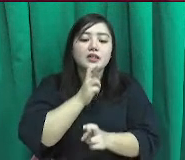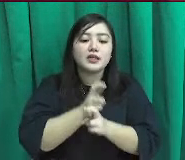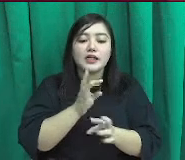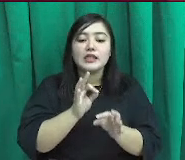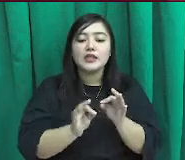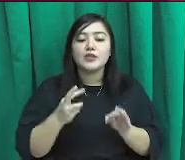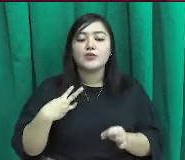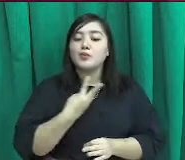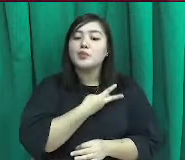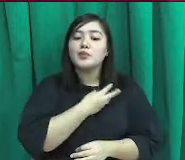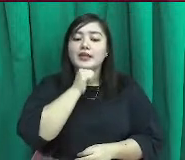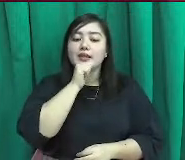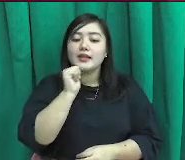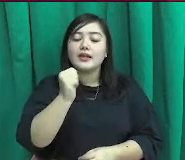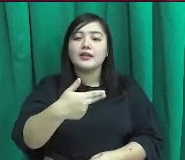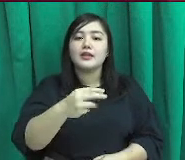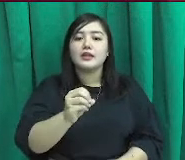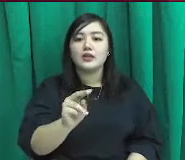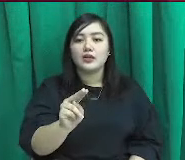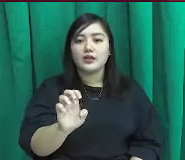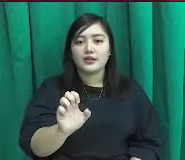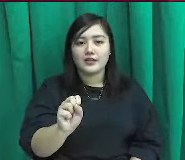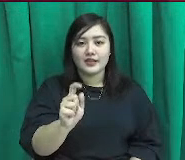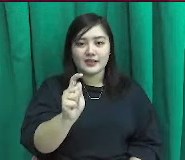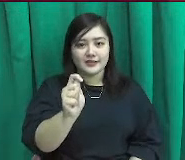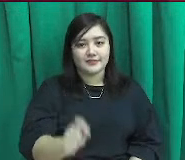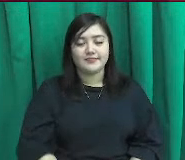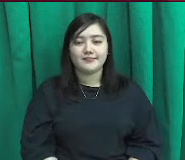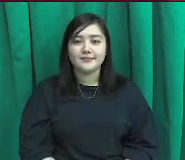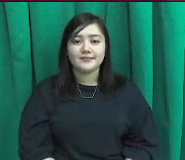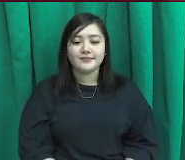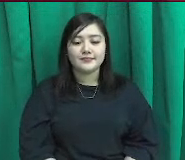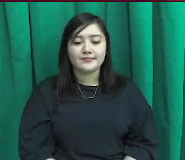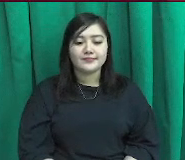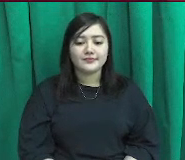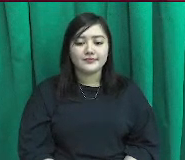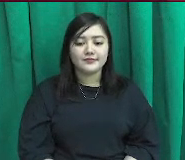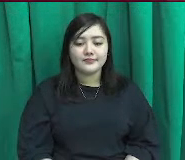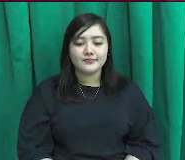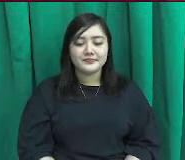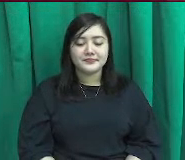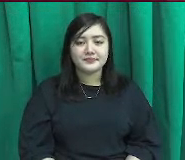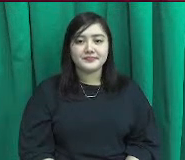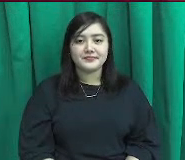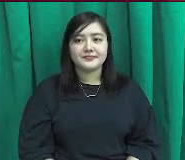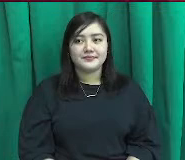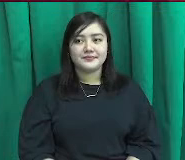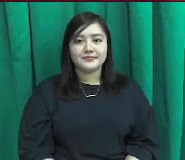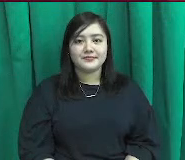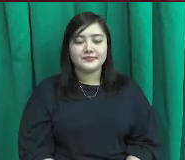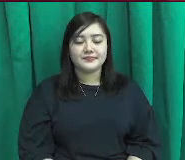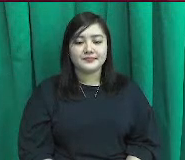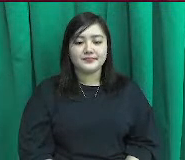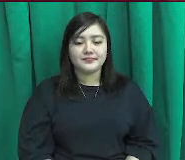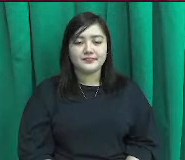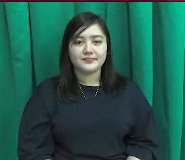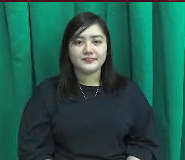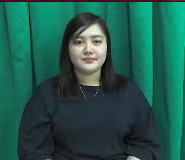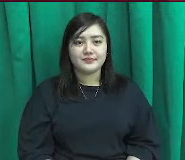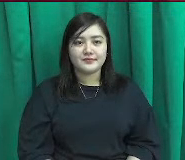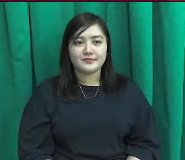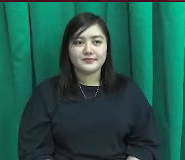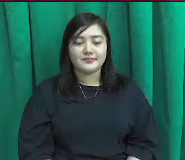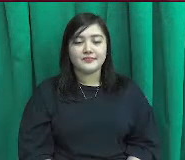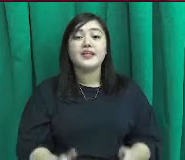po ng nabanggit niya. Kaya napaka-importante yun. Tama po yun, yung sinabi ni Sir Dennis Carey. Tatapusin yun sa panalangin. Of